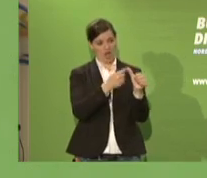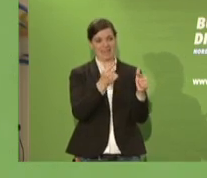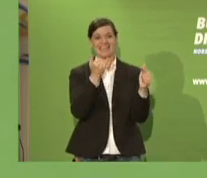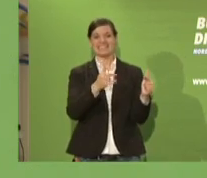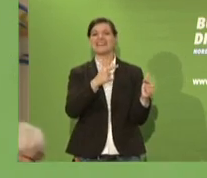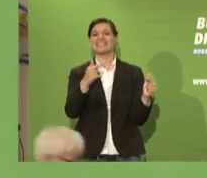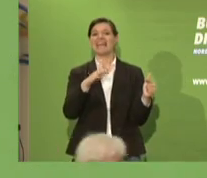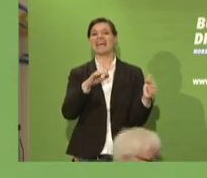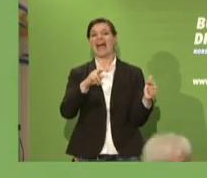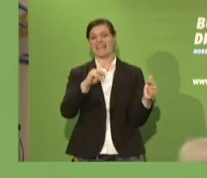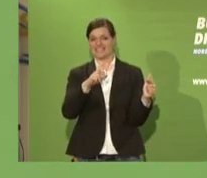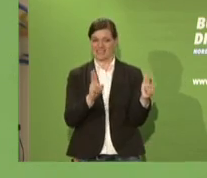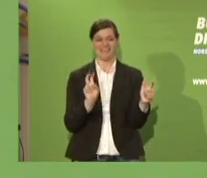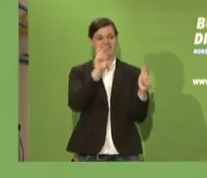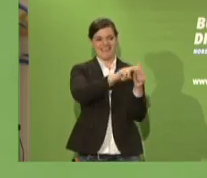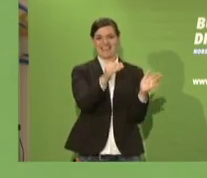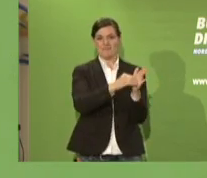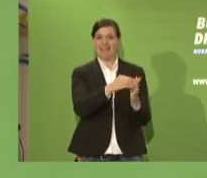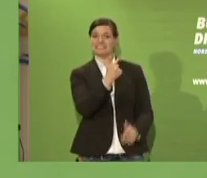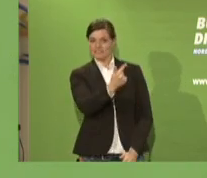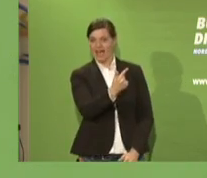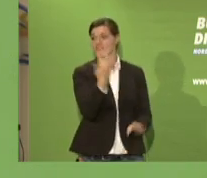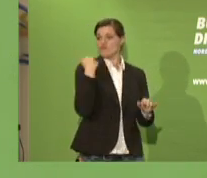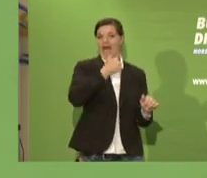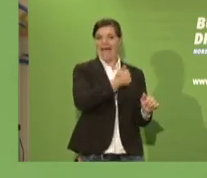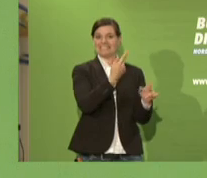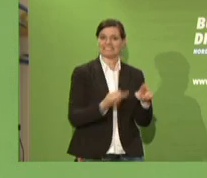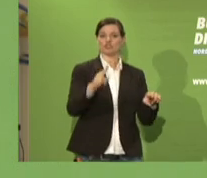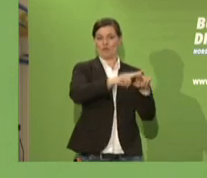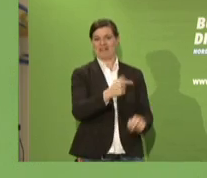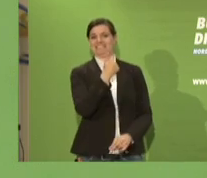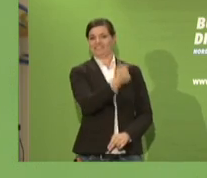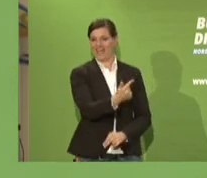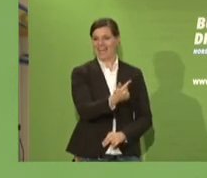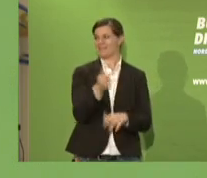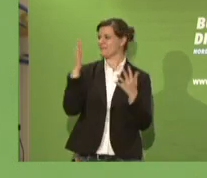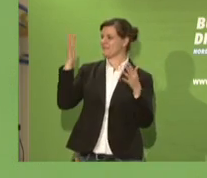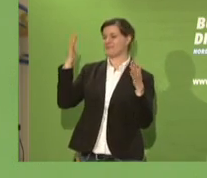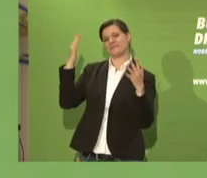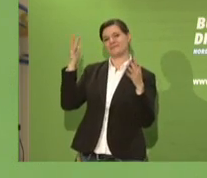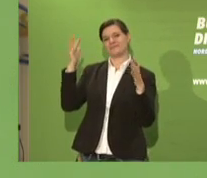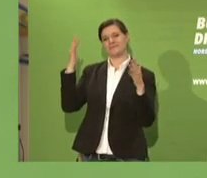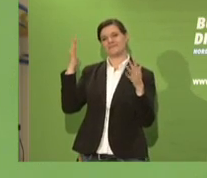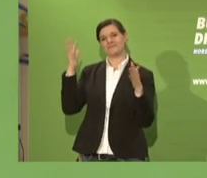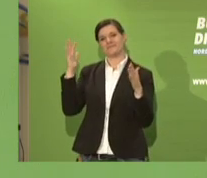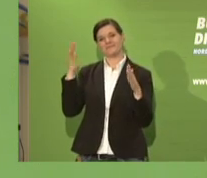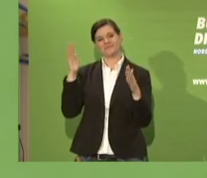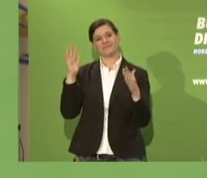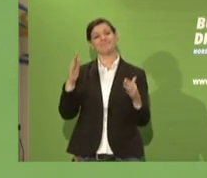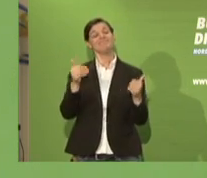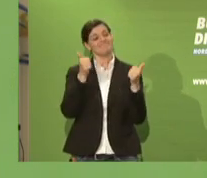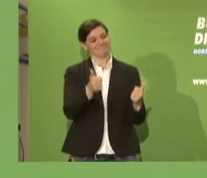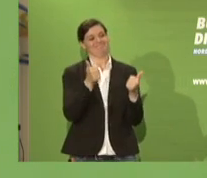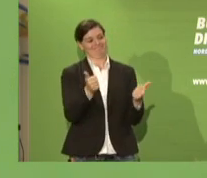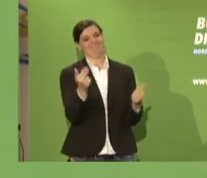Thierry Reinke nach Brüssel geschickt und einen ganz, ganz, ganz großen Glückwunsch an euch beide.